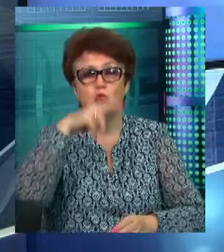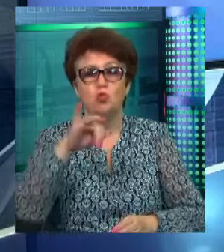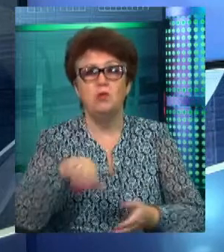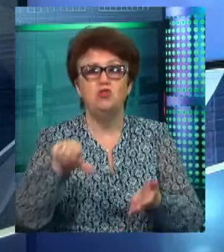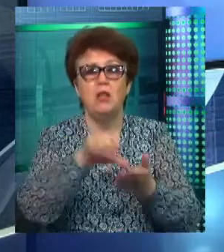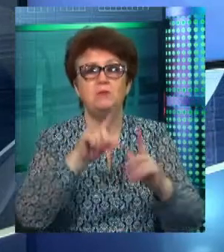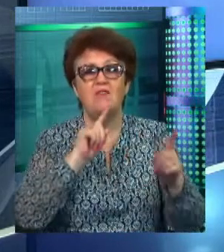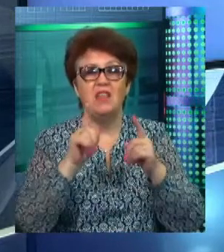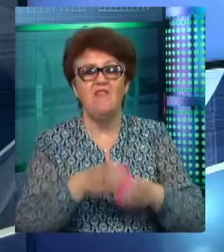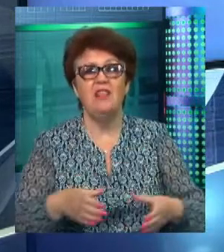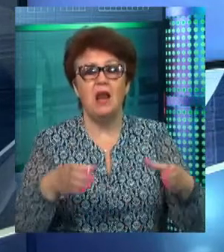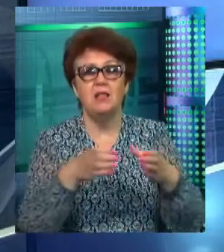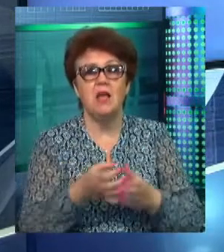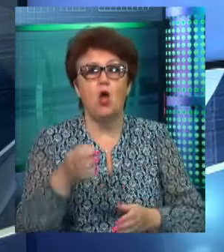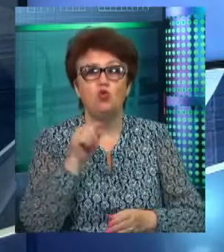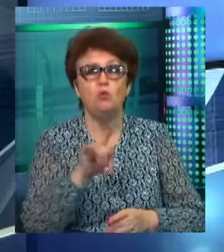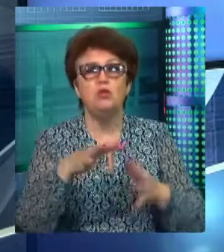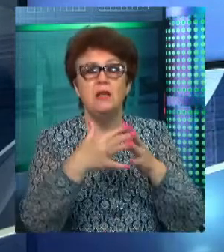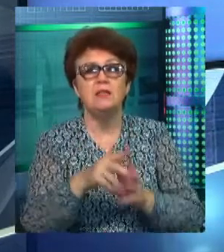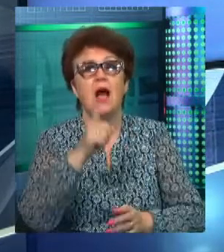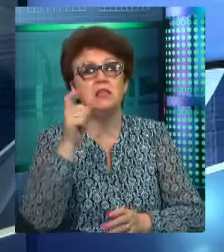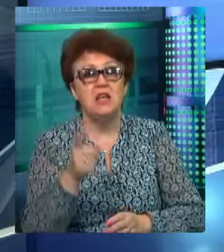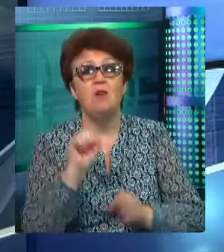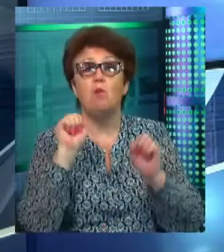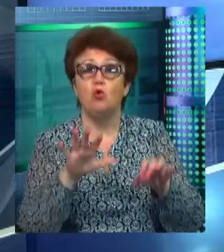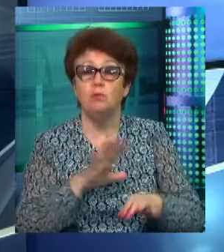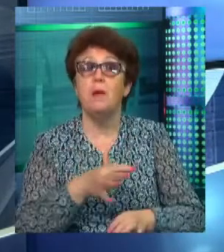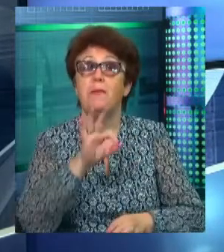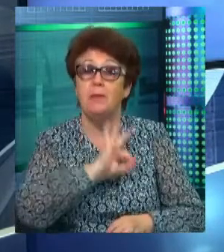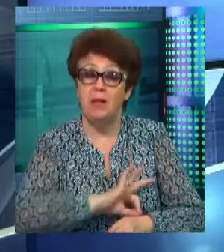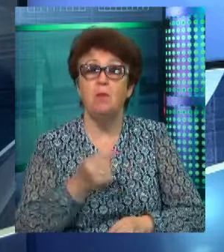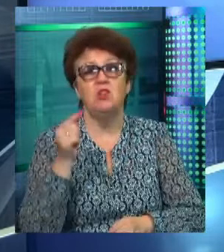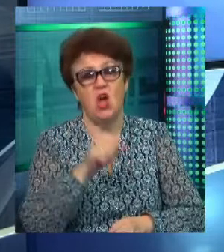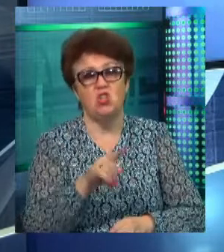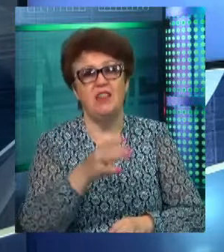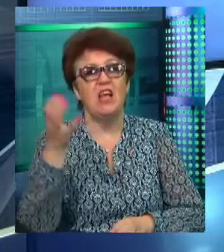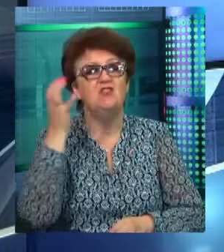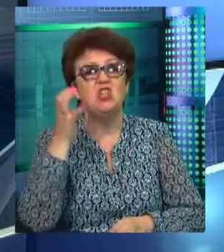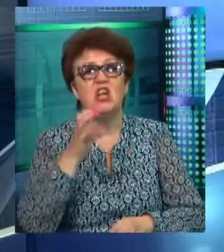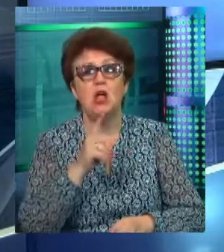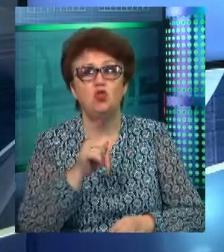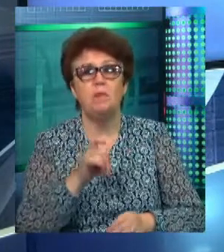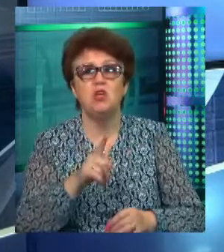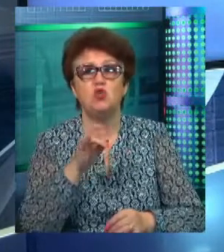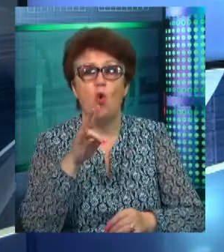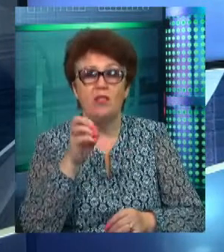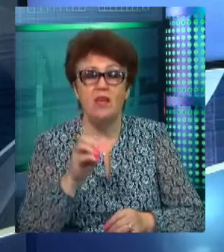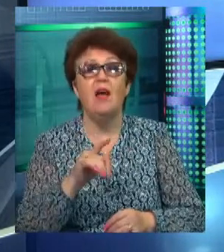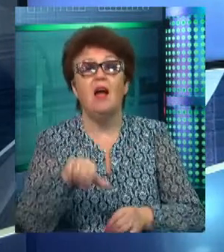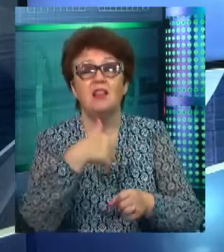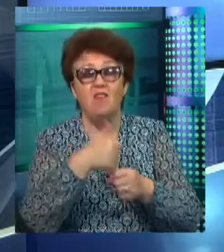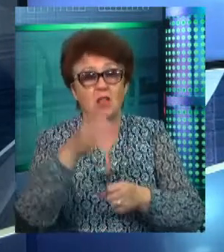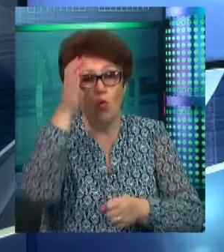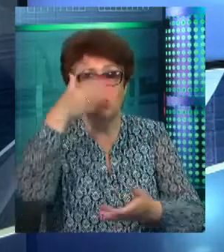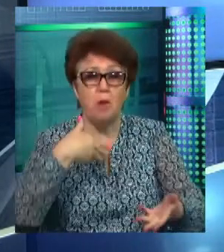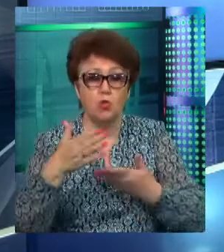членом совета федерации о том что сельское хозяйство может быть прибыльным даже в нечерноземной зоне главное научный подход